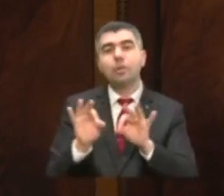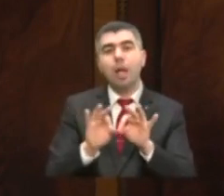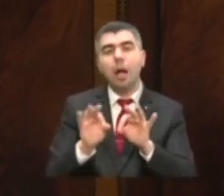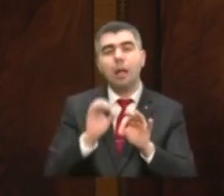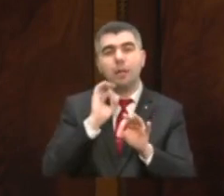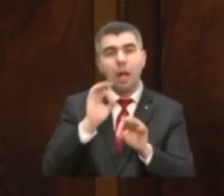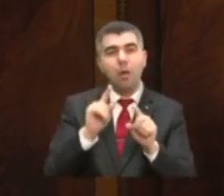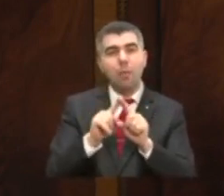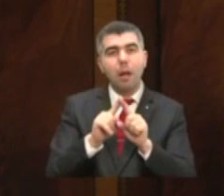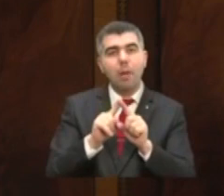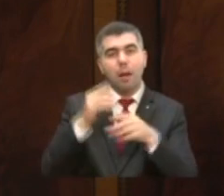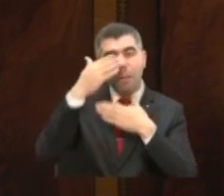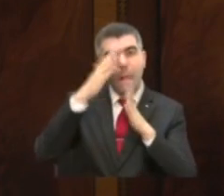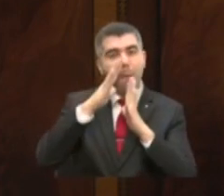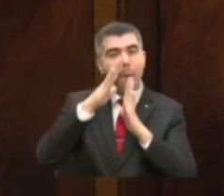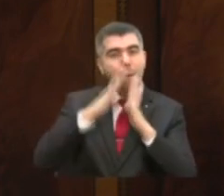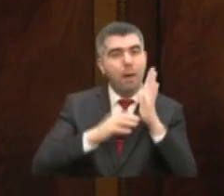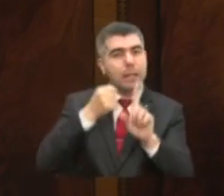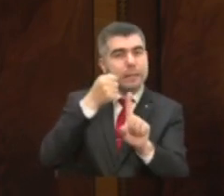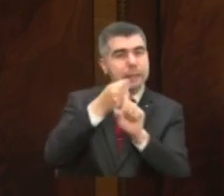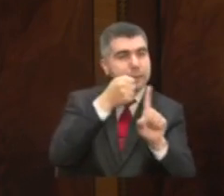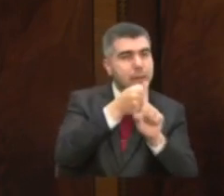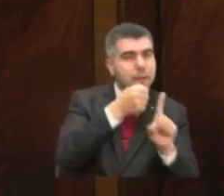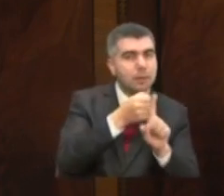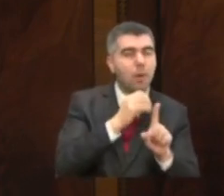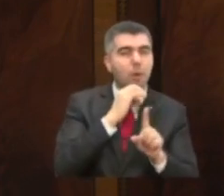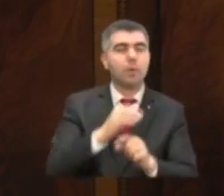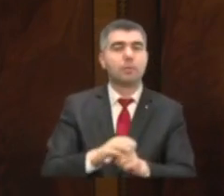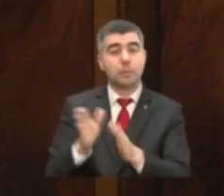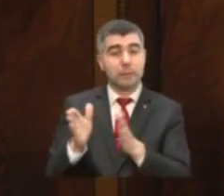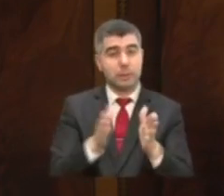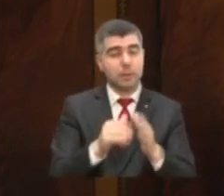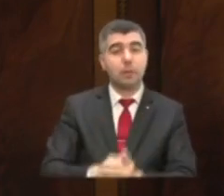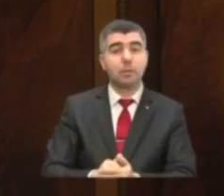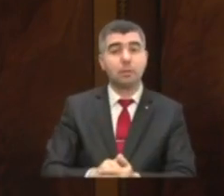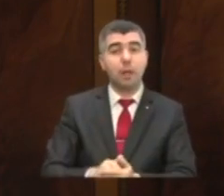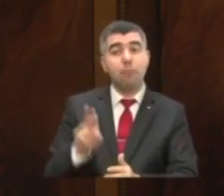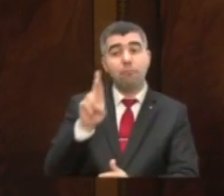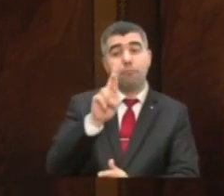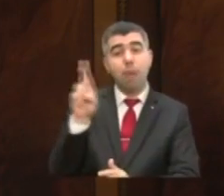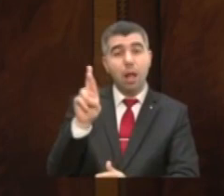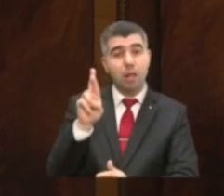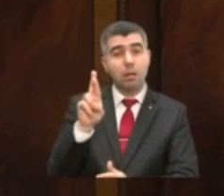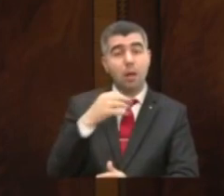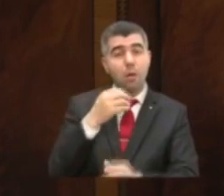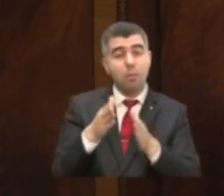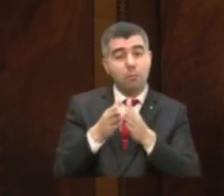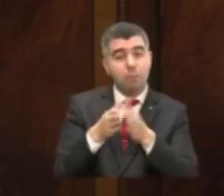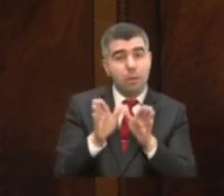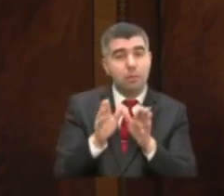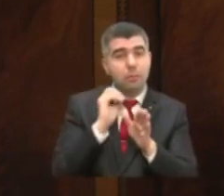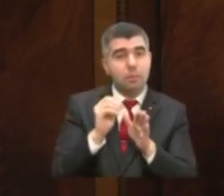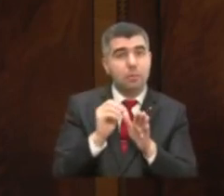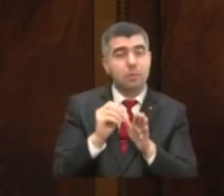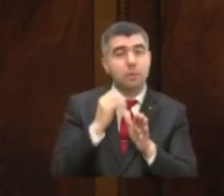الاستراتيجية الوطنية لإدماج الشباب. ثم بعد في جلالة الملك في خطابه السامي بمناسبة افتتاح السنة